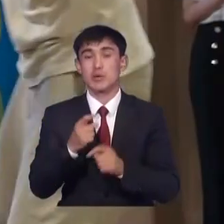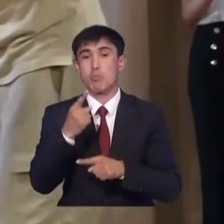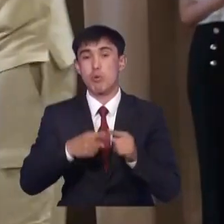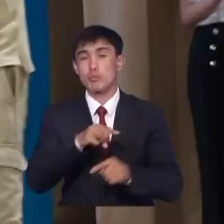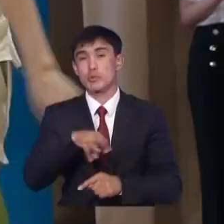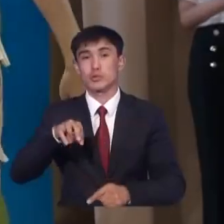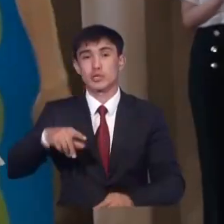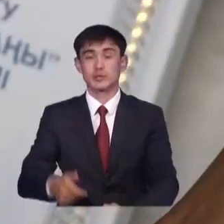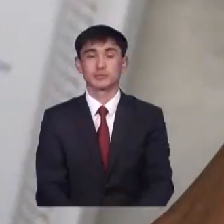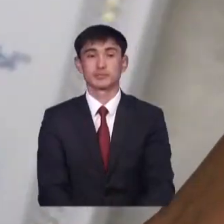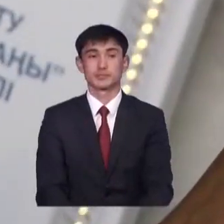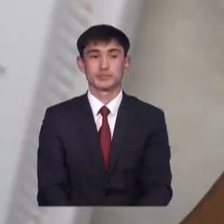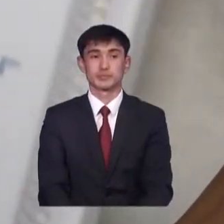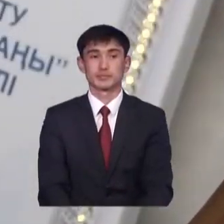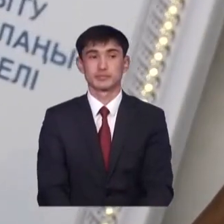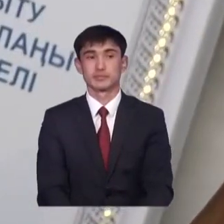500 000 тенге.